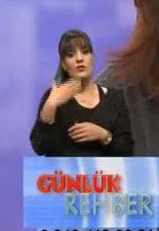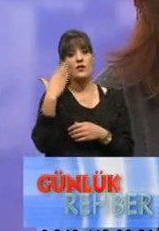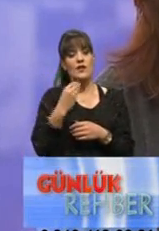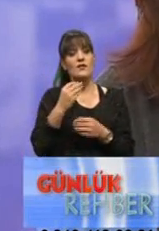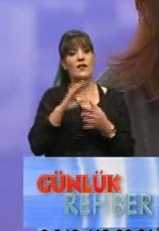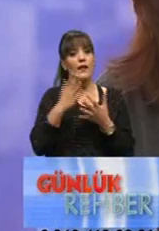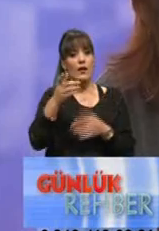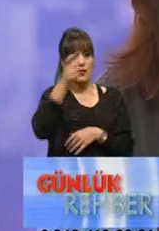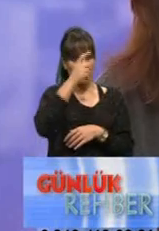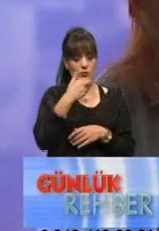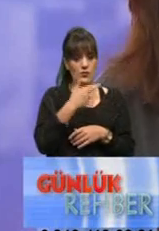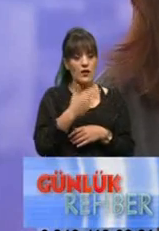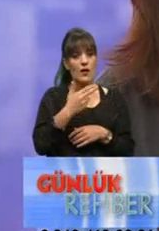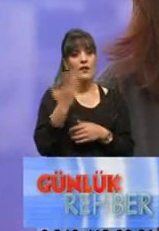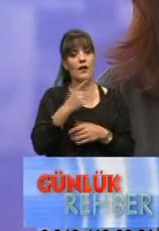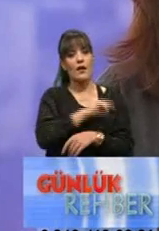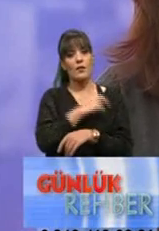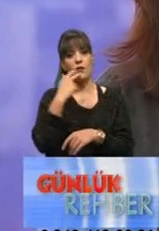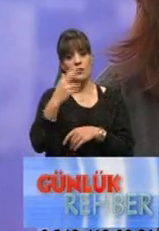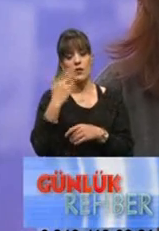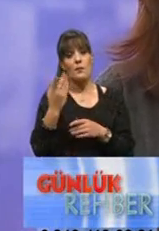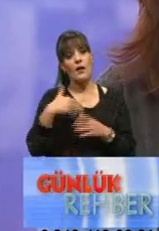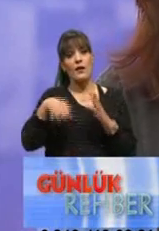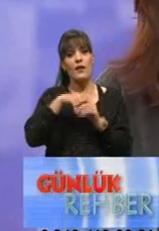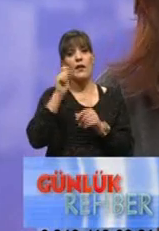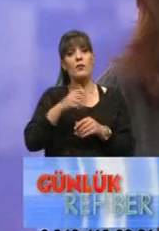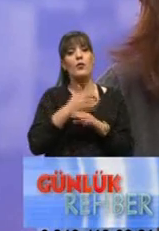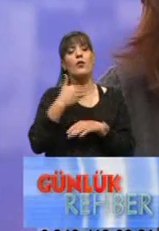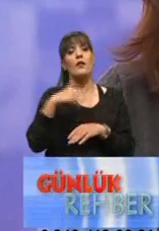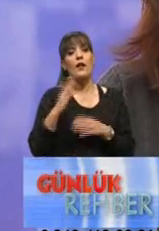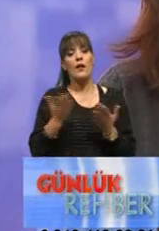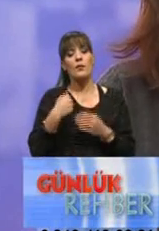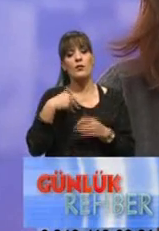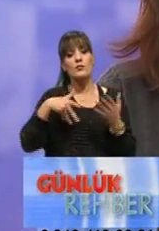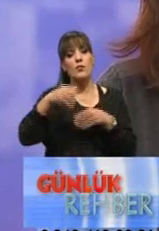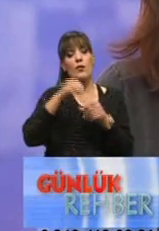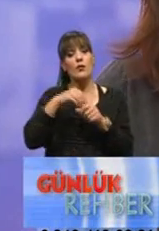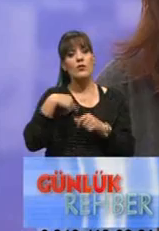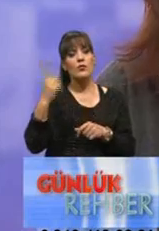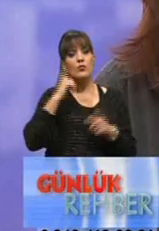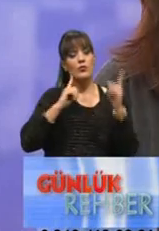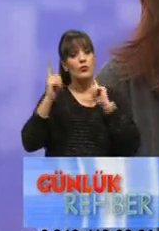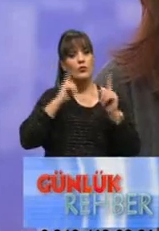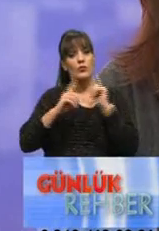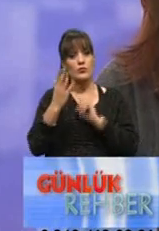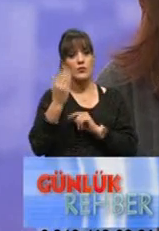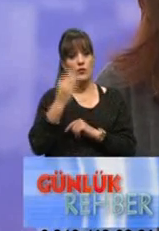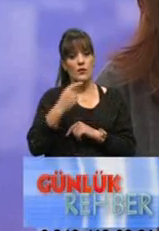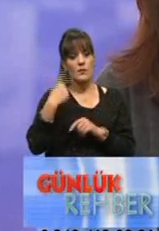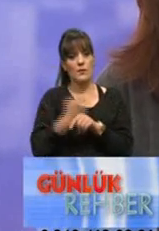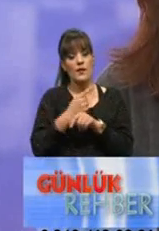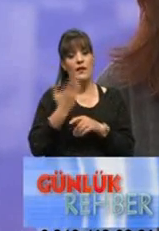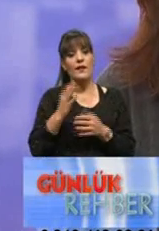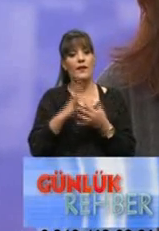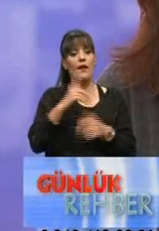ne Türkçeyi ne de Almancayı, belki genellemek doğru değil ama çok sık sokakta kulağımıza çarpan bir fenomen bu. Hem ne Türkçeyi